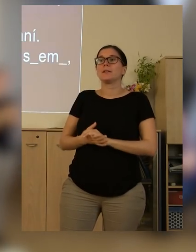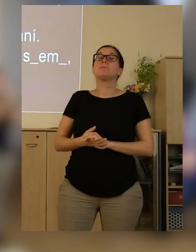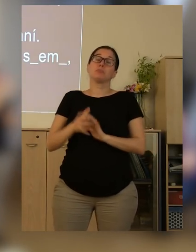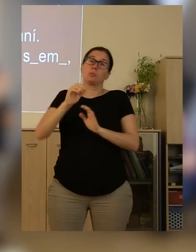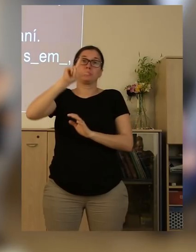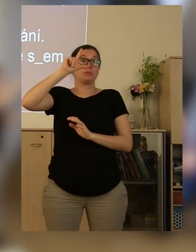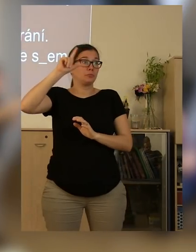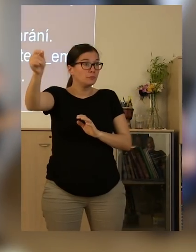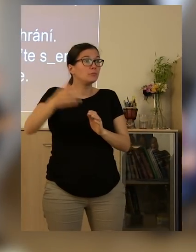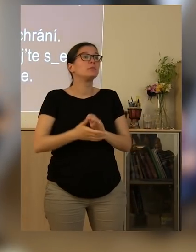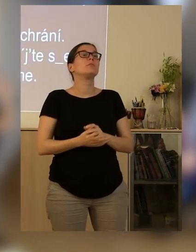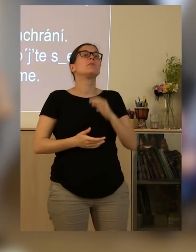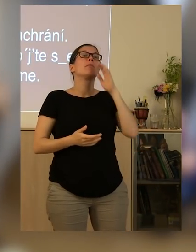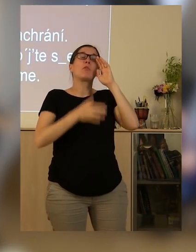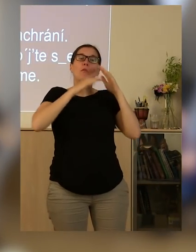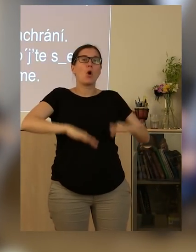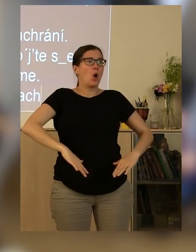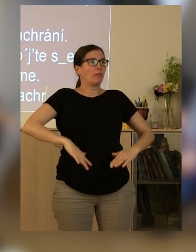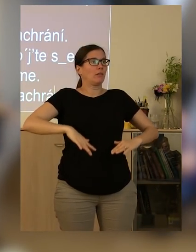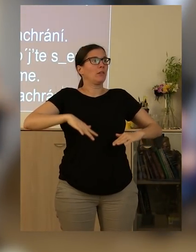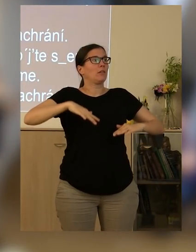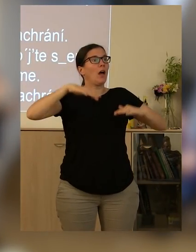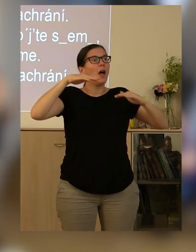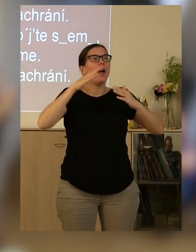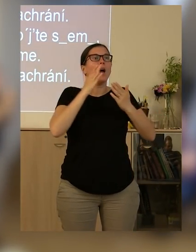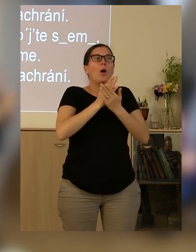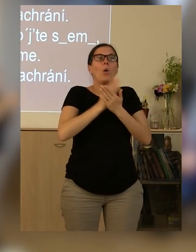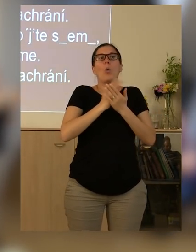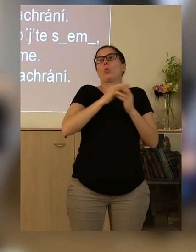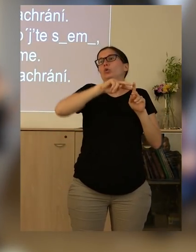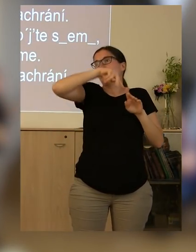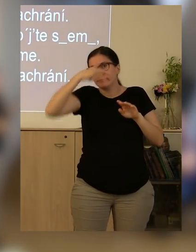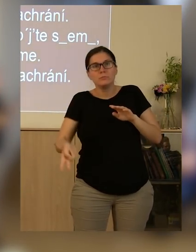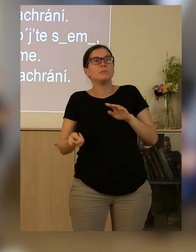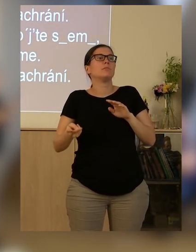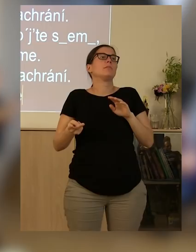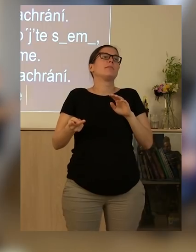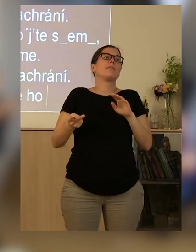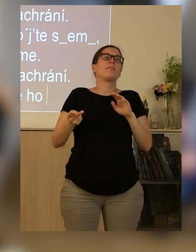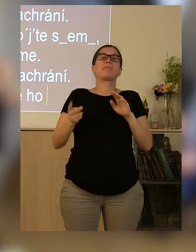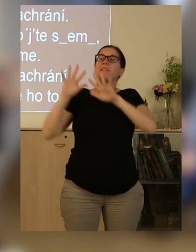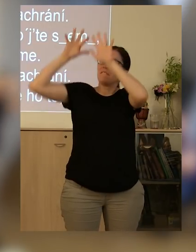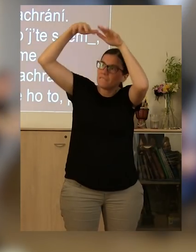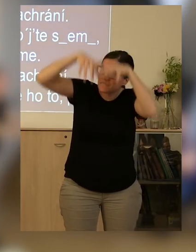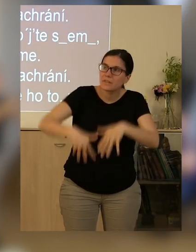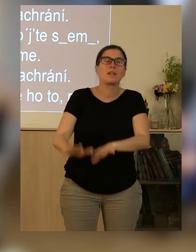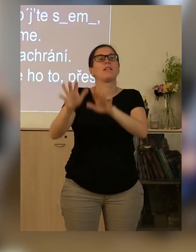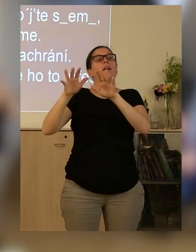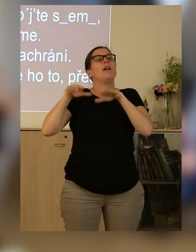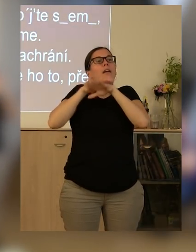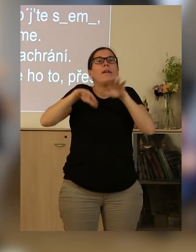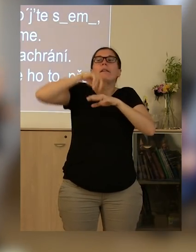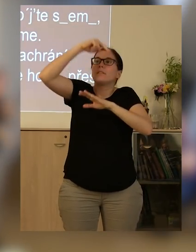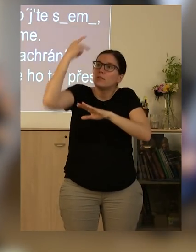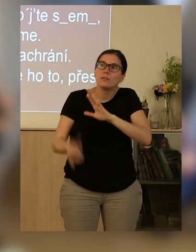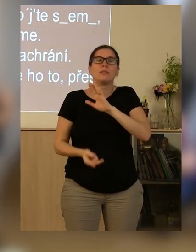a pak voda stoupne, že jo, teď on už jako ho to obstrhne, teď přes něj se převalí takhle nějaká vlna, pak takový